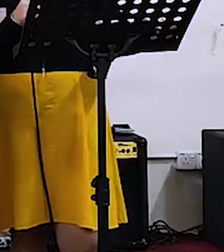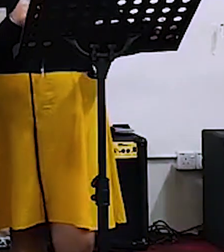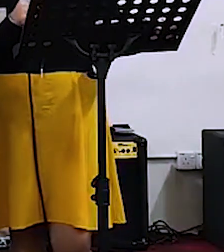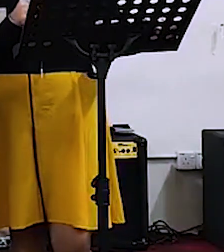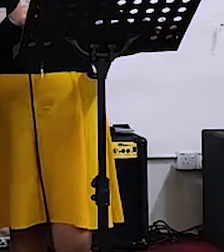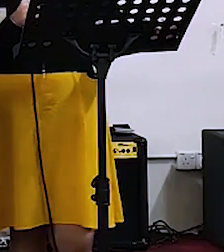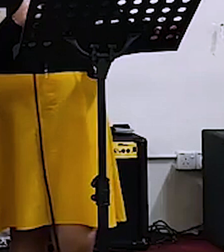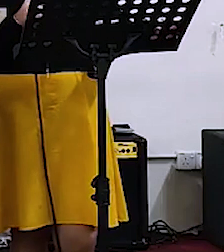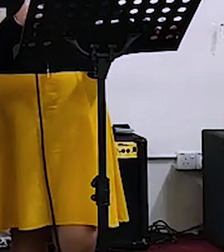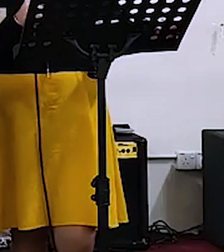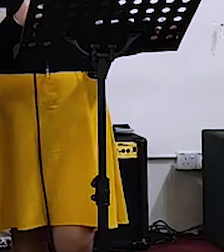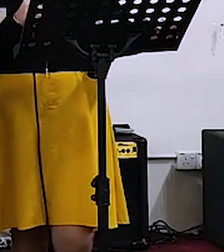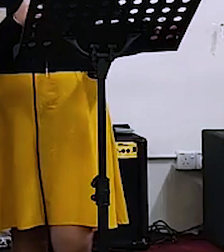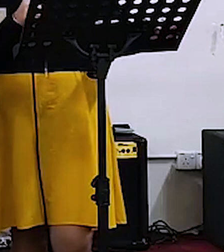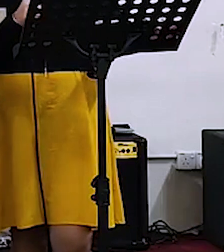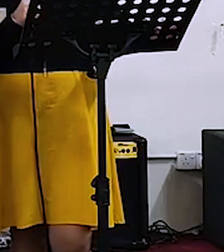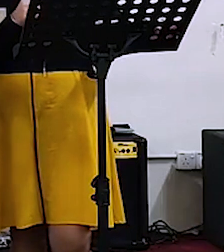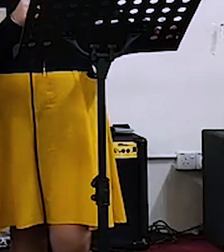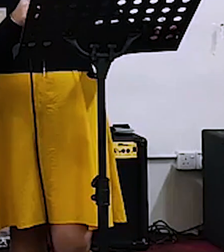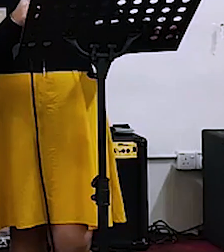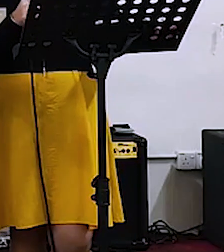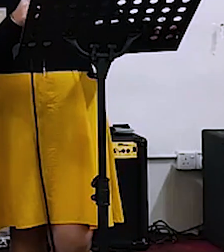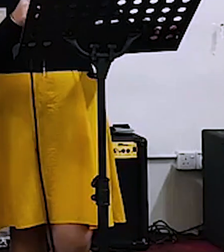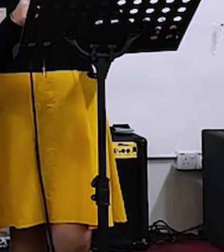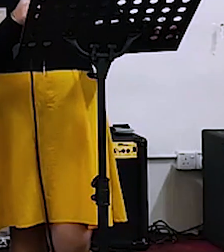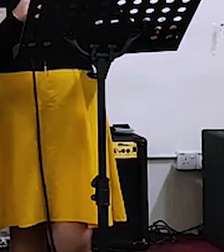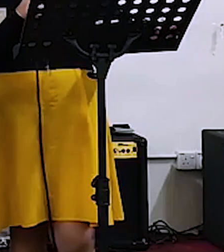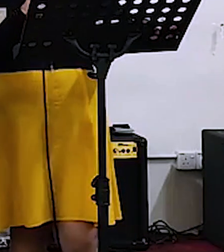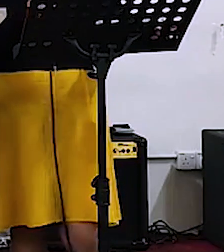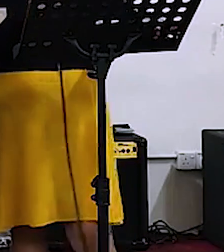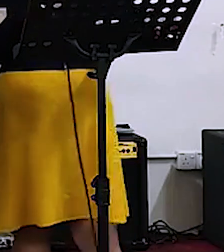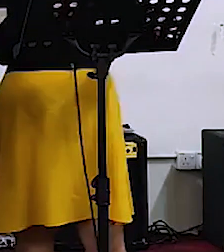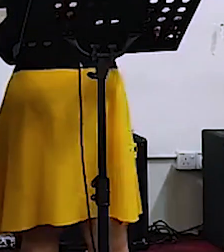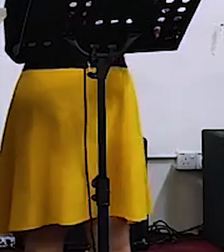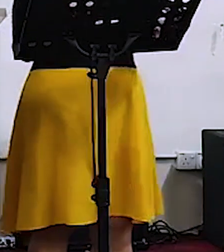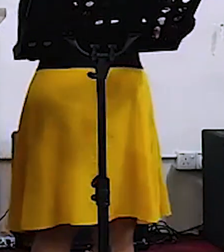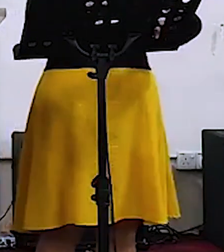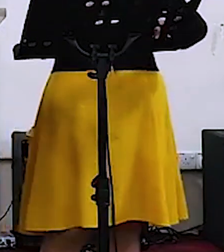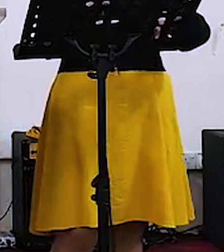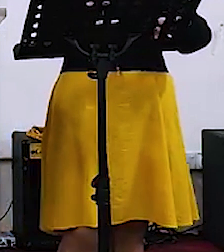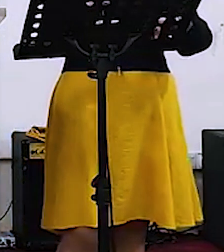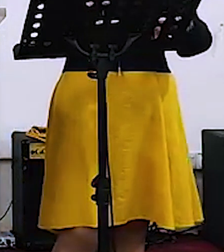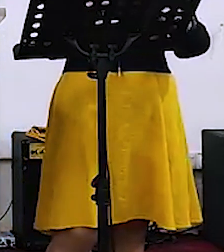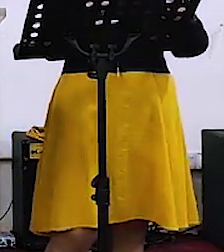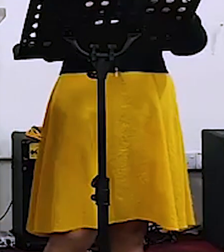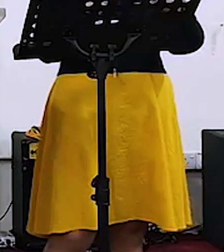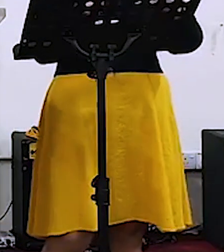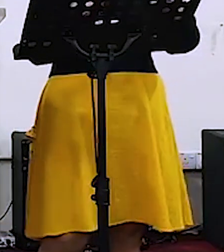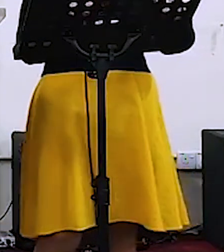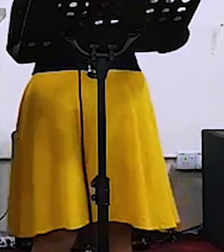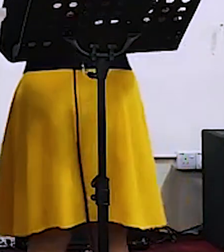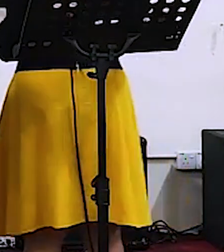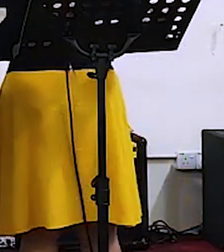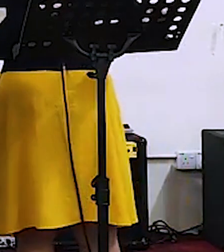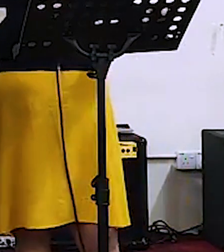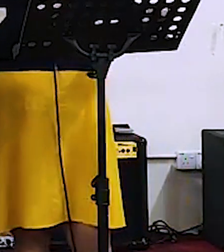more when you enter into such a presence of the Almighty God? 有时候呢，我们跟一个人见面的时候呢，会当我们离